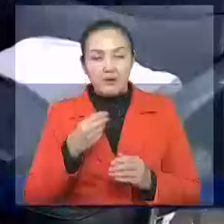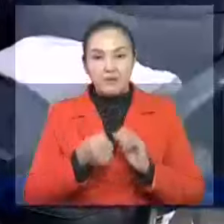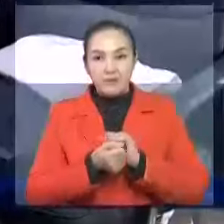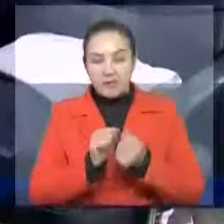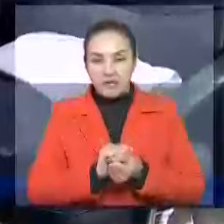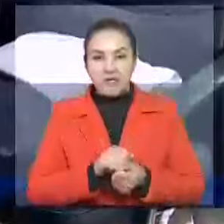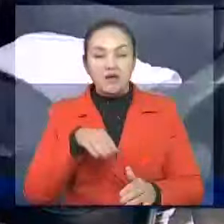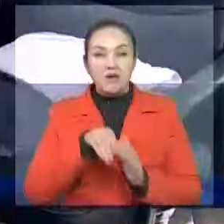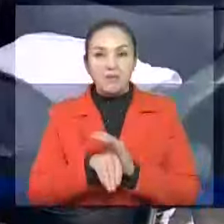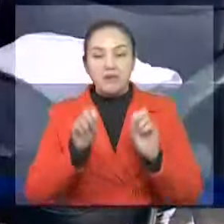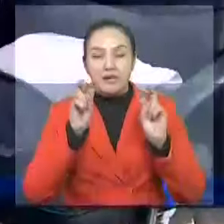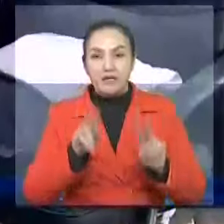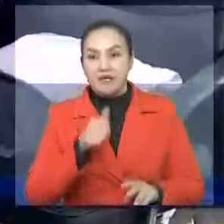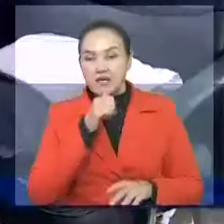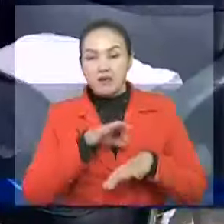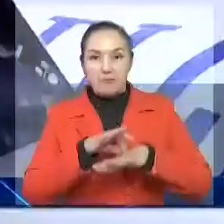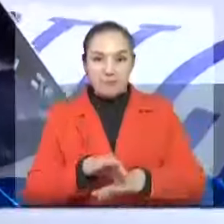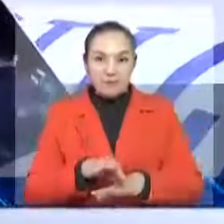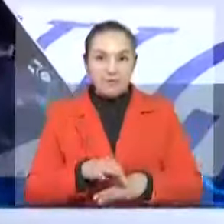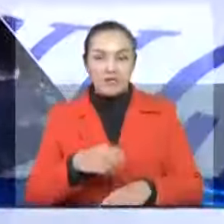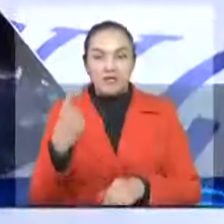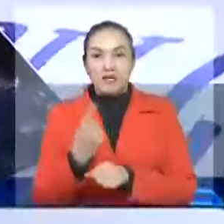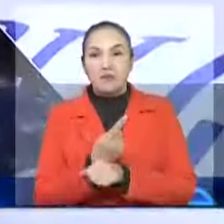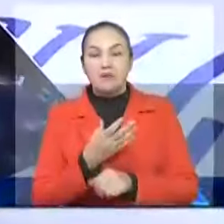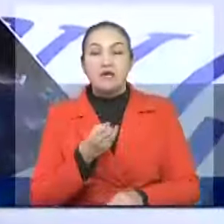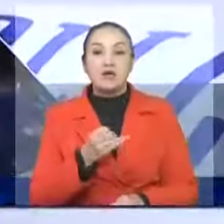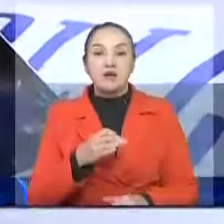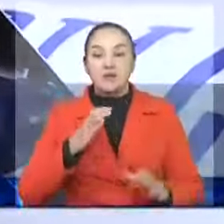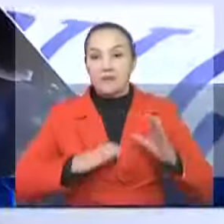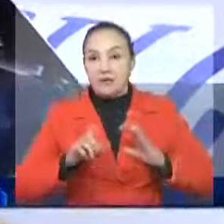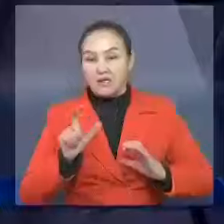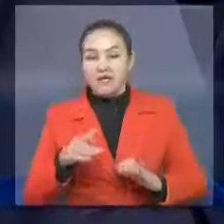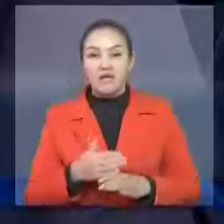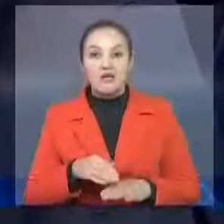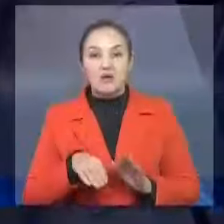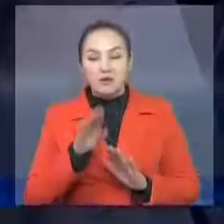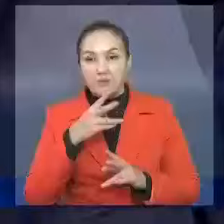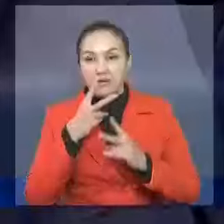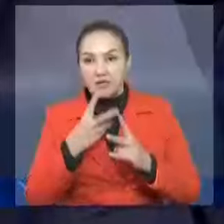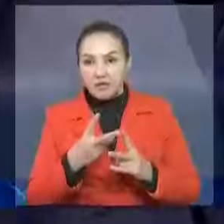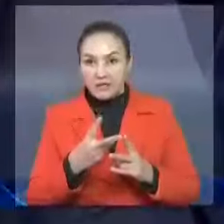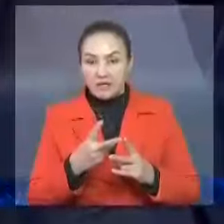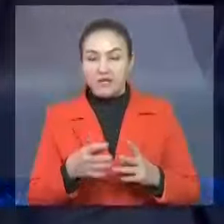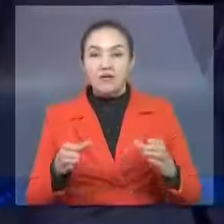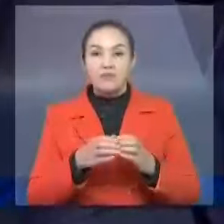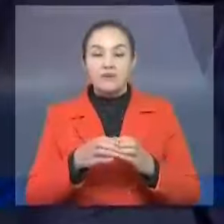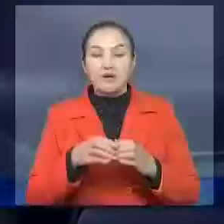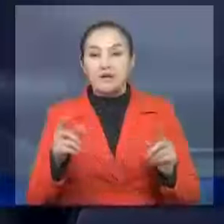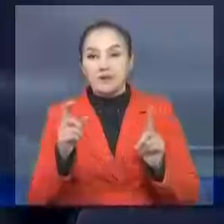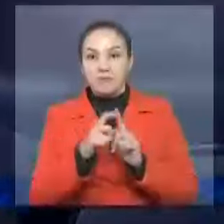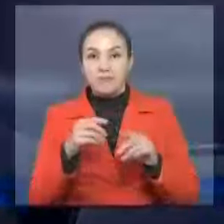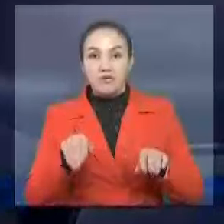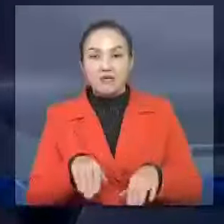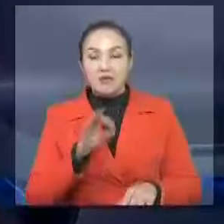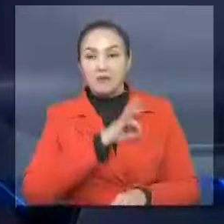болады. Қосымша арнайы сынақтан өткізілген, тіпті алғашқы сәттен ақ студенттер оның артықшылықтарын байқаған. Ал жоба авторының сөзінше,